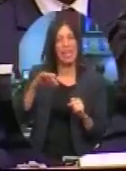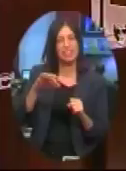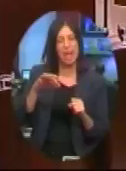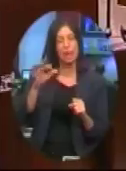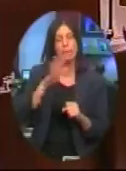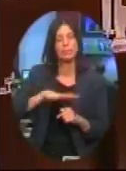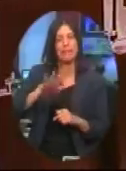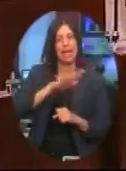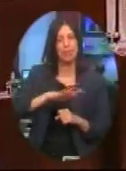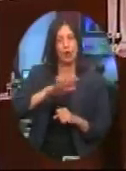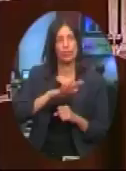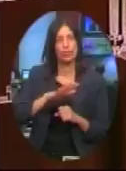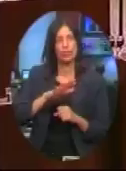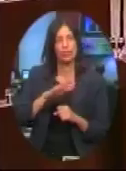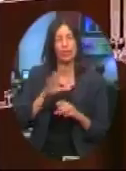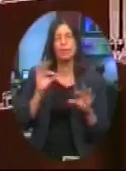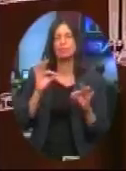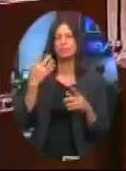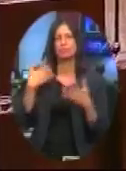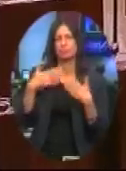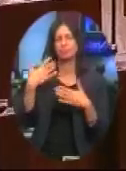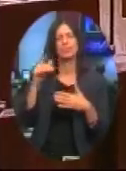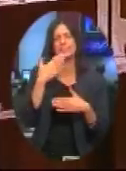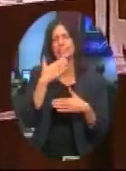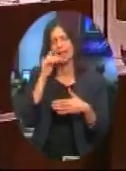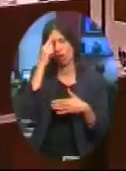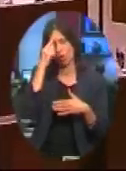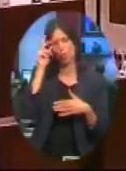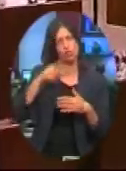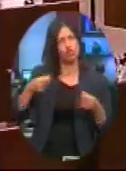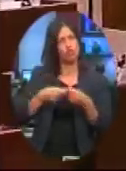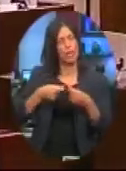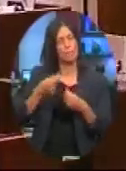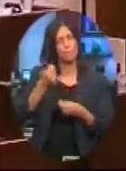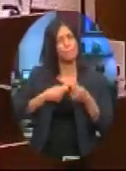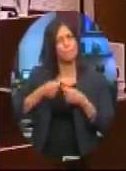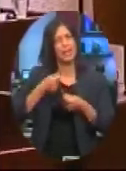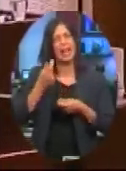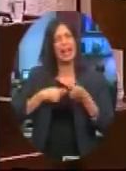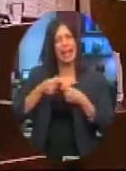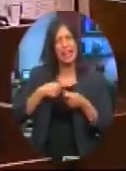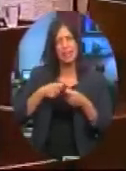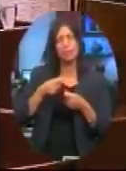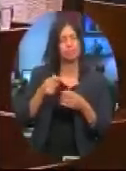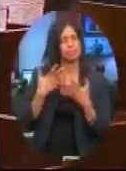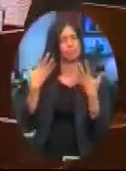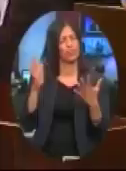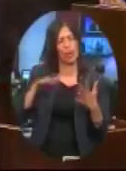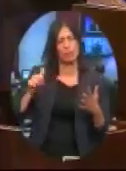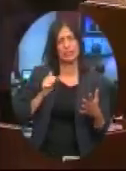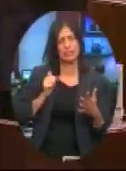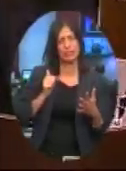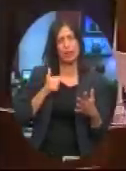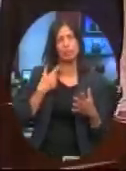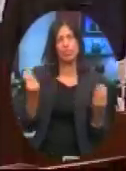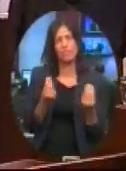התיכון. בעשורים האחרונים ישראל והודו מקיימות קשרים כלכליים ענפים וגם צבאיים, כשדבריו החמים של